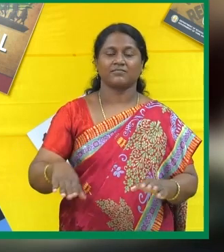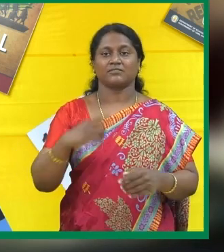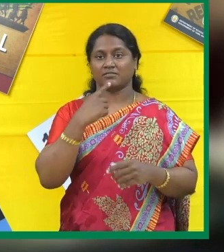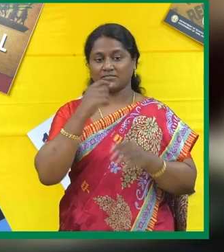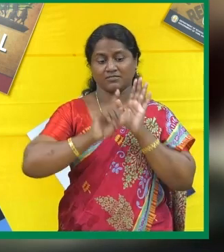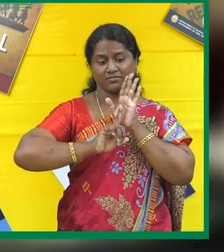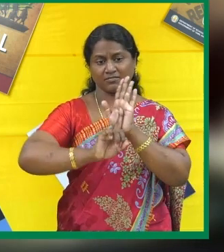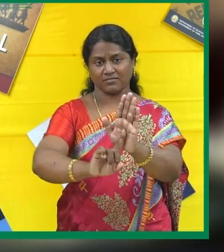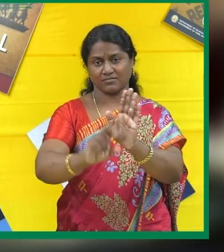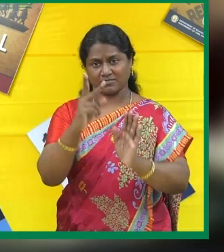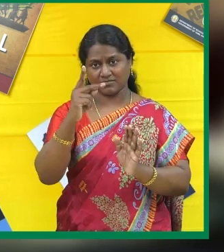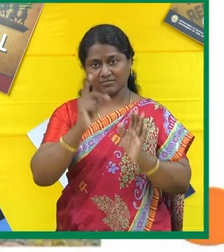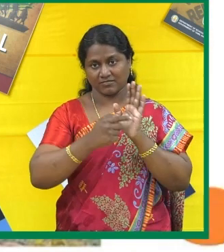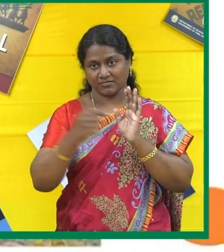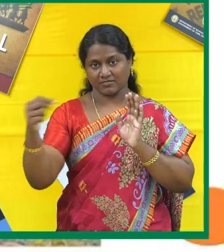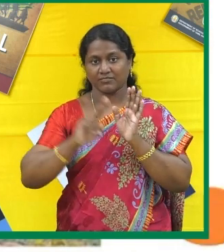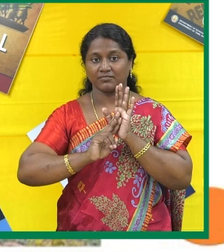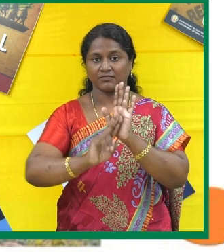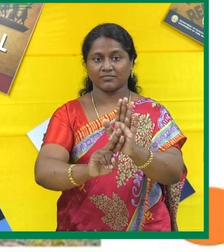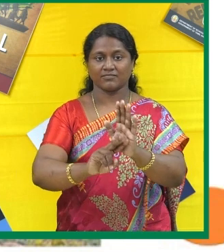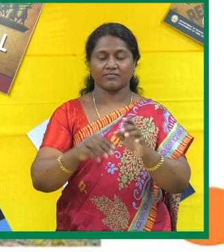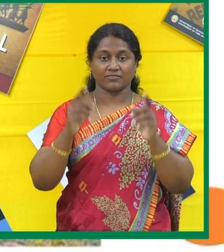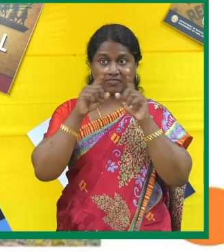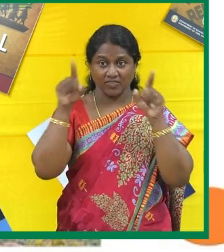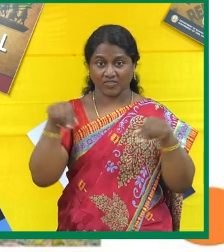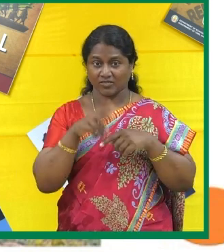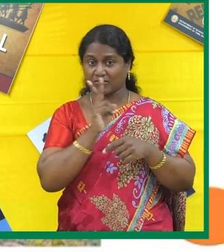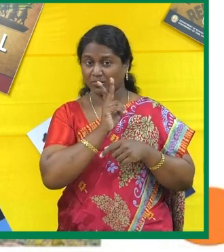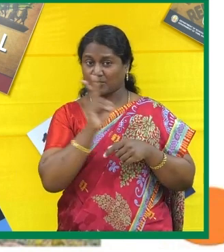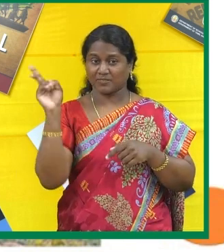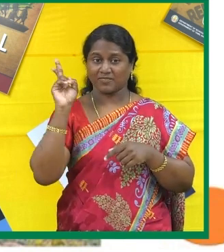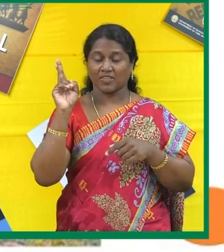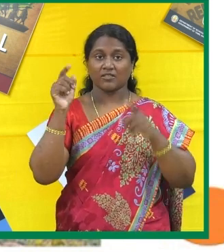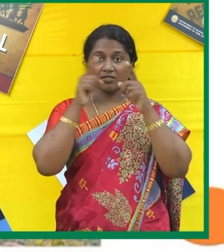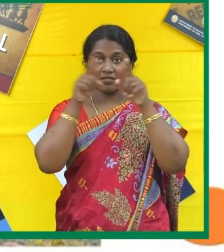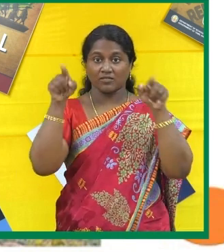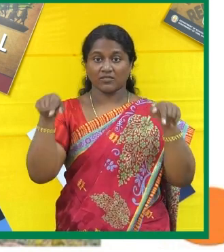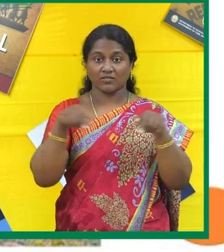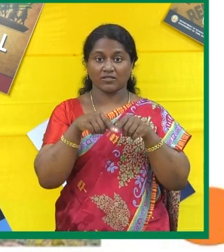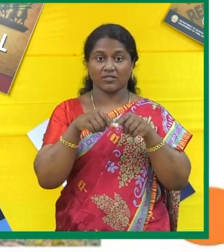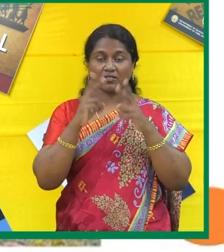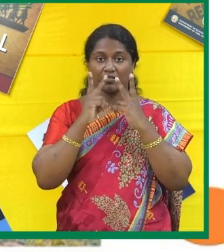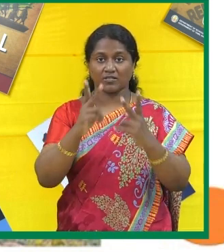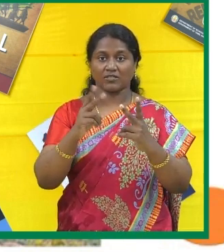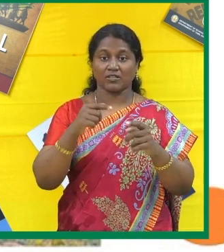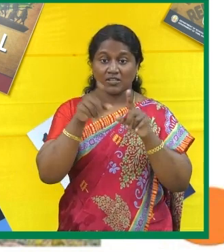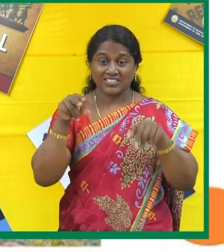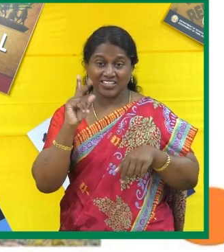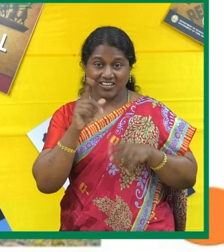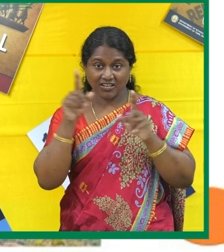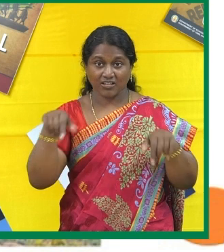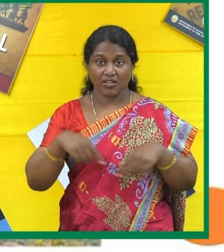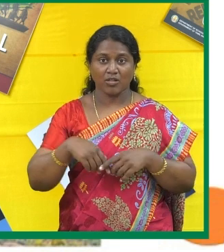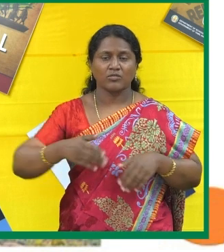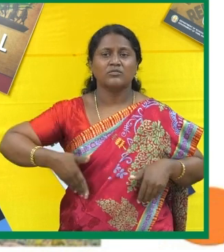அண்ட் அன்ரிலக்டன்ட் சோல். See, the picture clearly depicts you. I can be happy, I can willing to do anything, though the roads are